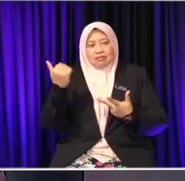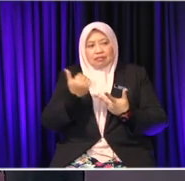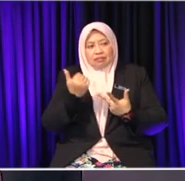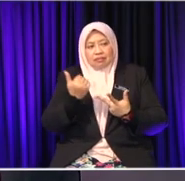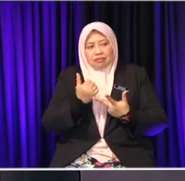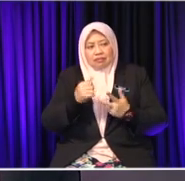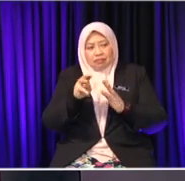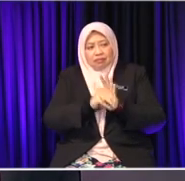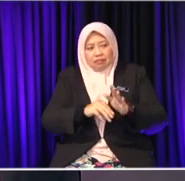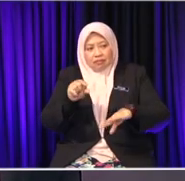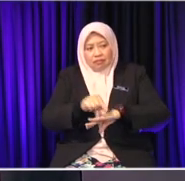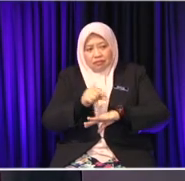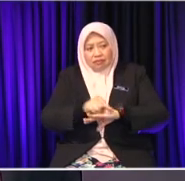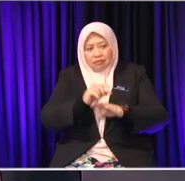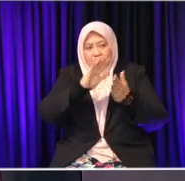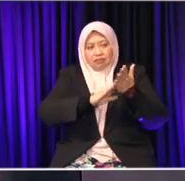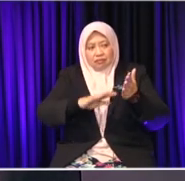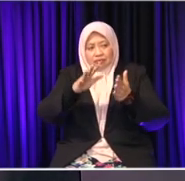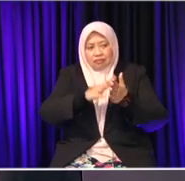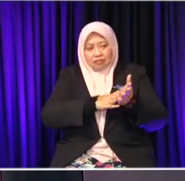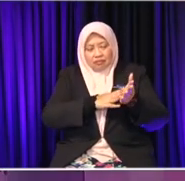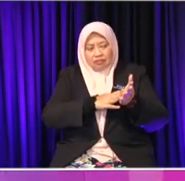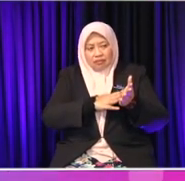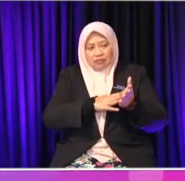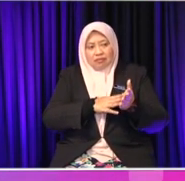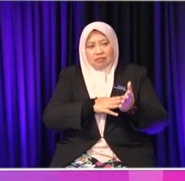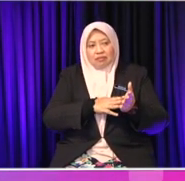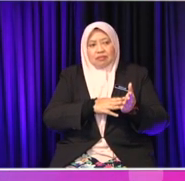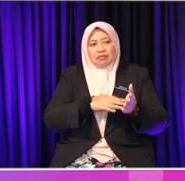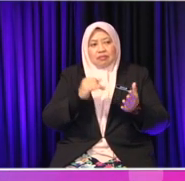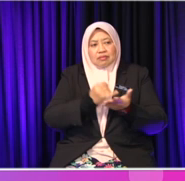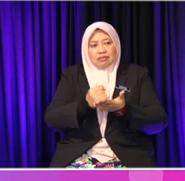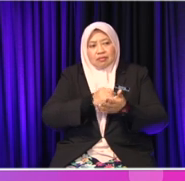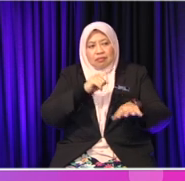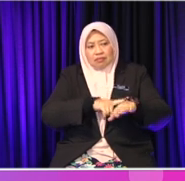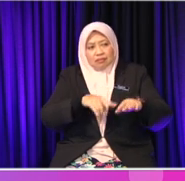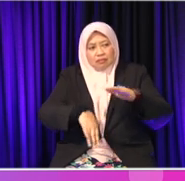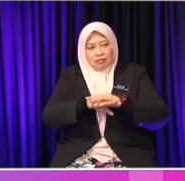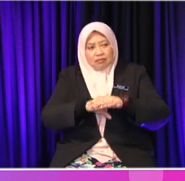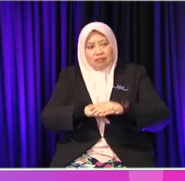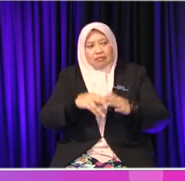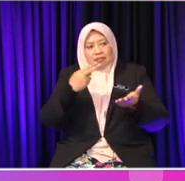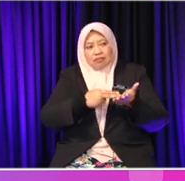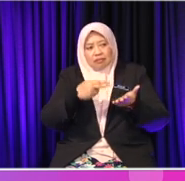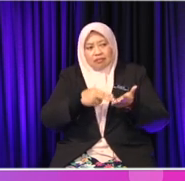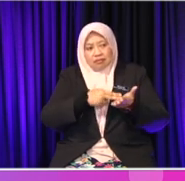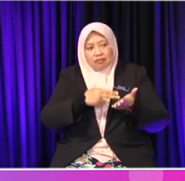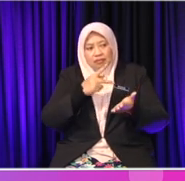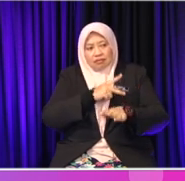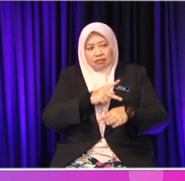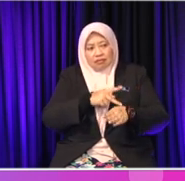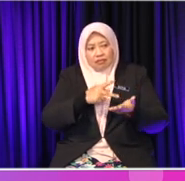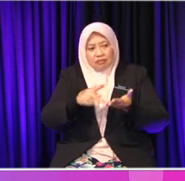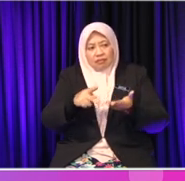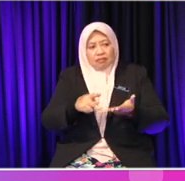menggunakan jadwal tarif insulin di bawah oke hitung kada premium kasar yang lebih banyak oleh rahim Jika